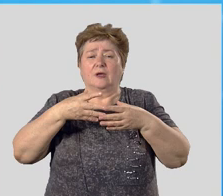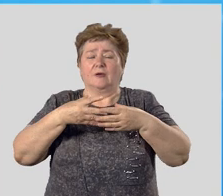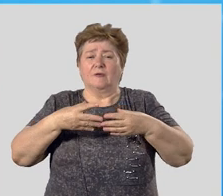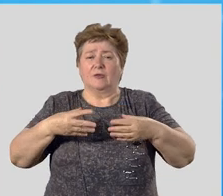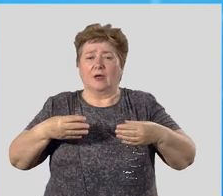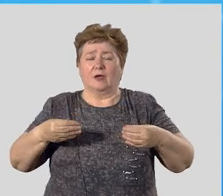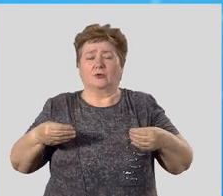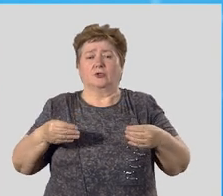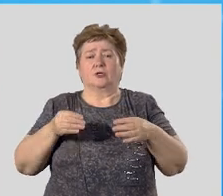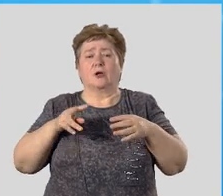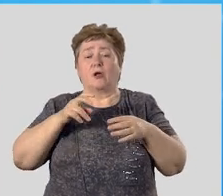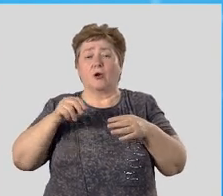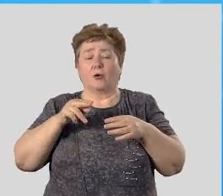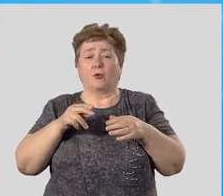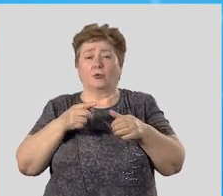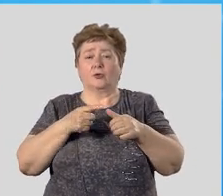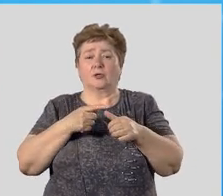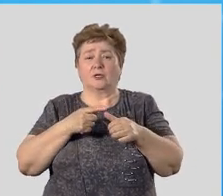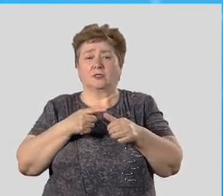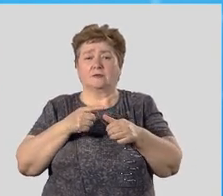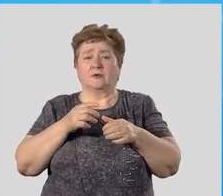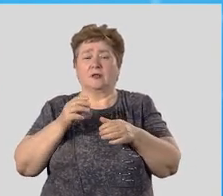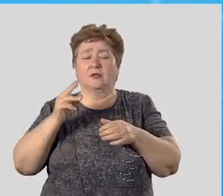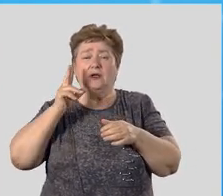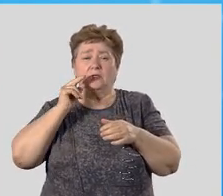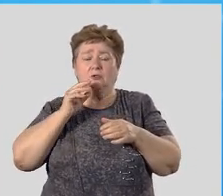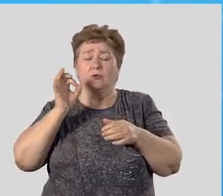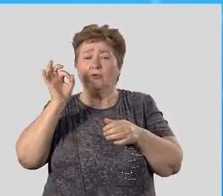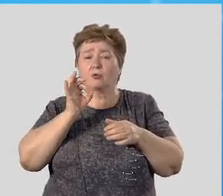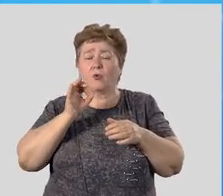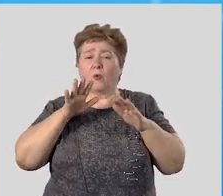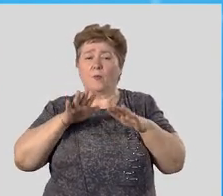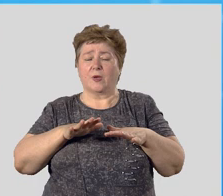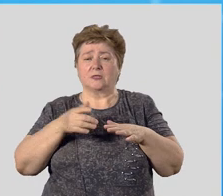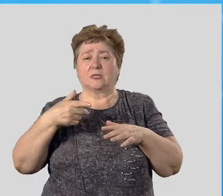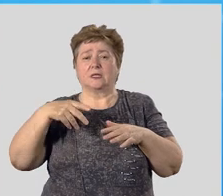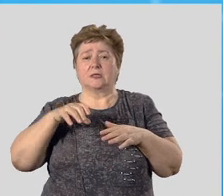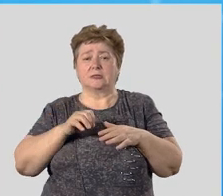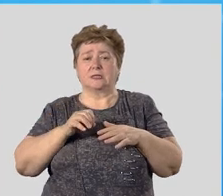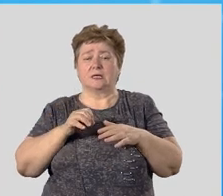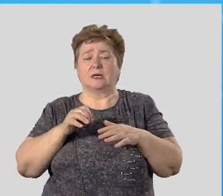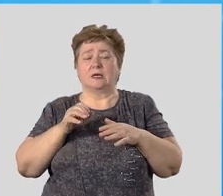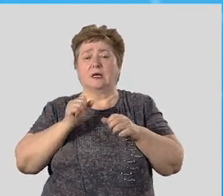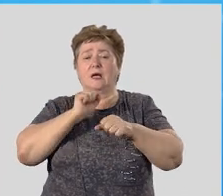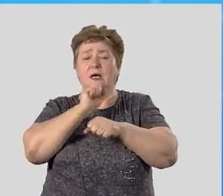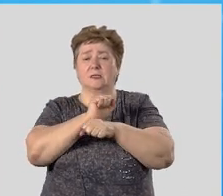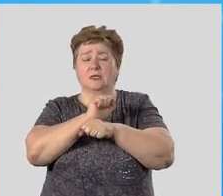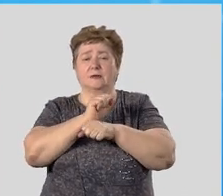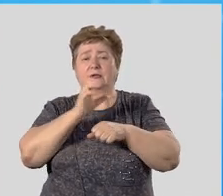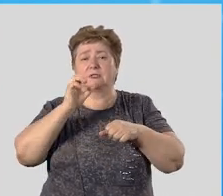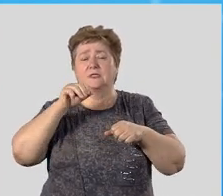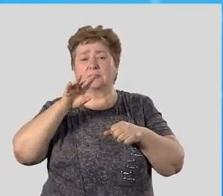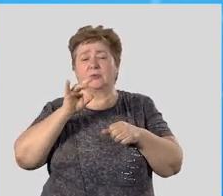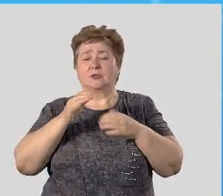лед. Он обозначил цифрой 0 то место в трубочке, где остановился